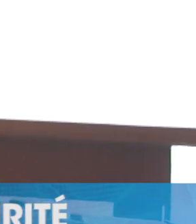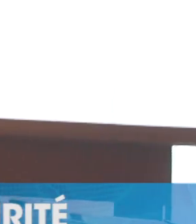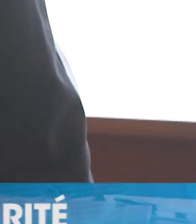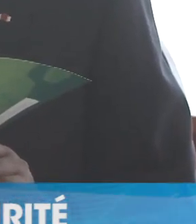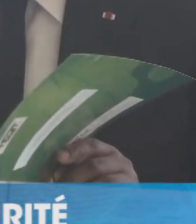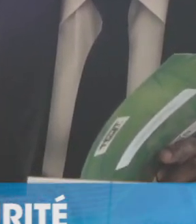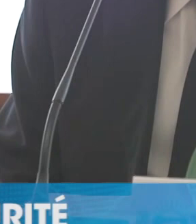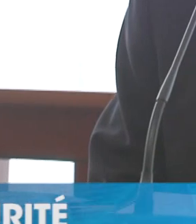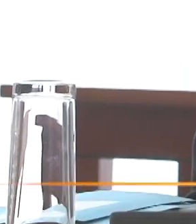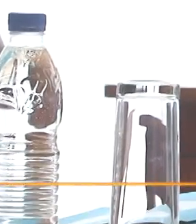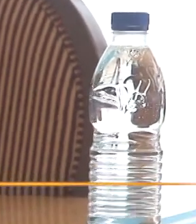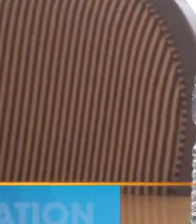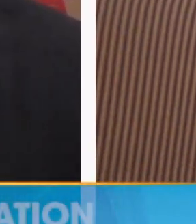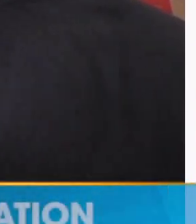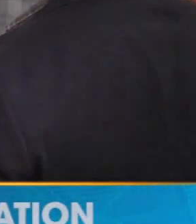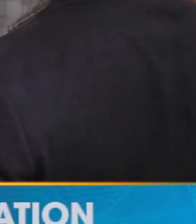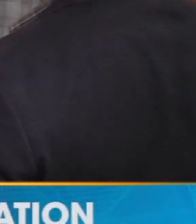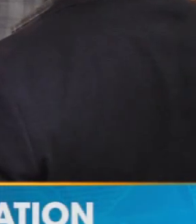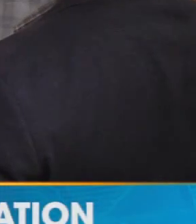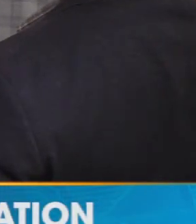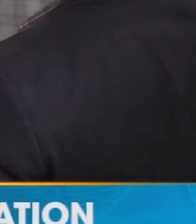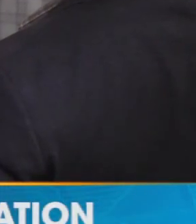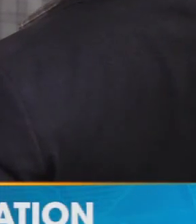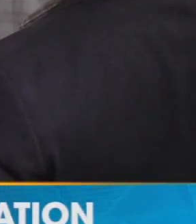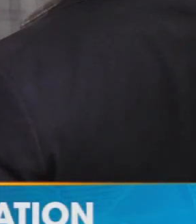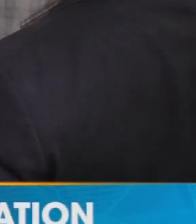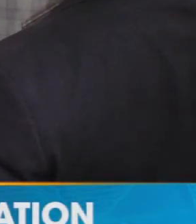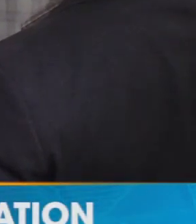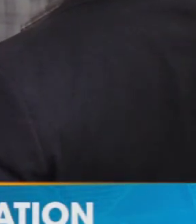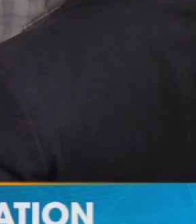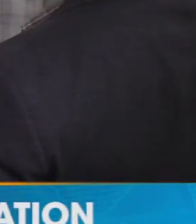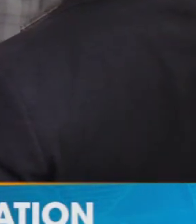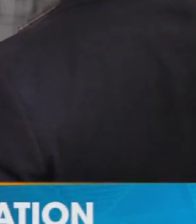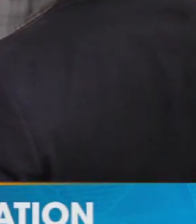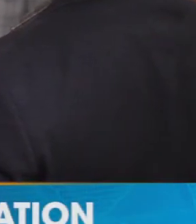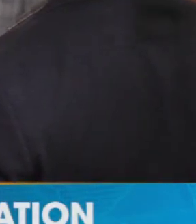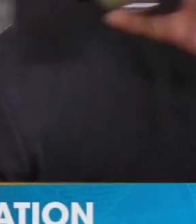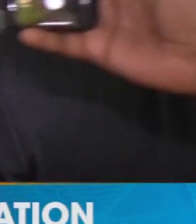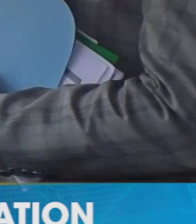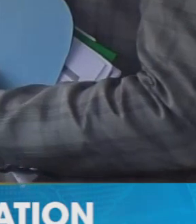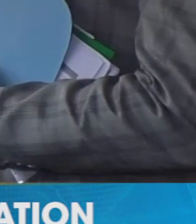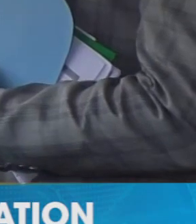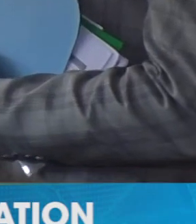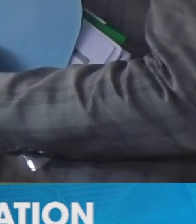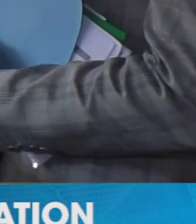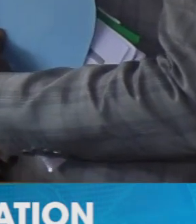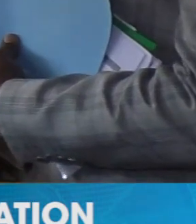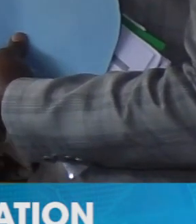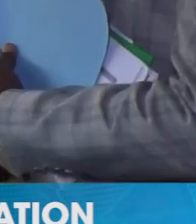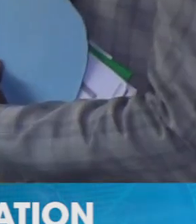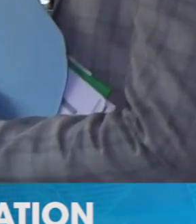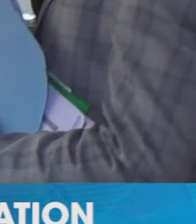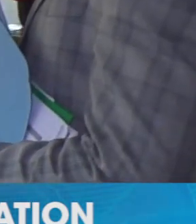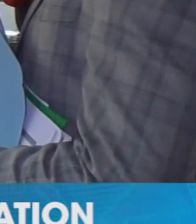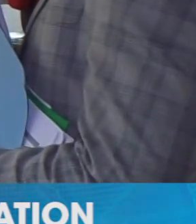dans ce journal. Le riz, l'huile de palme et la viande de bœuf rejoignent la liste des produits de grande consommation dont le